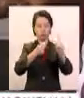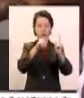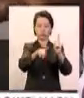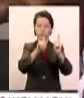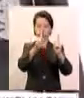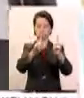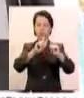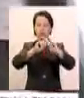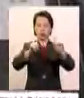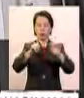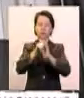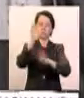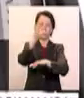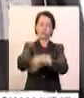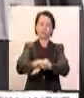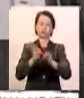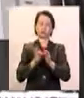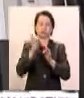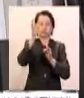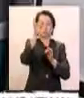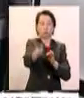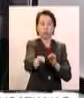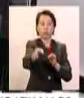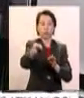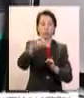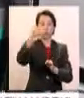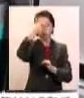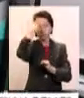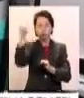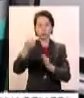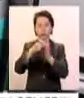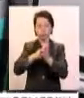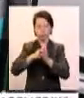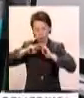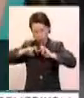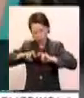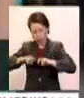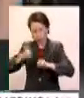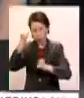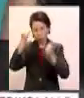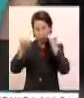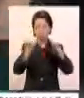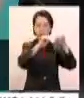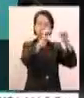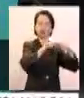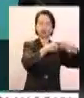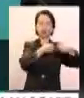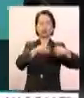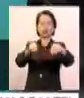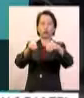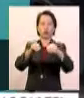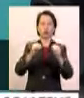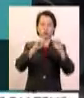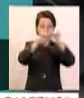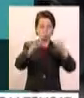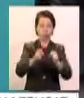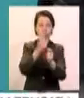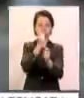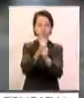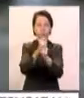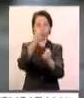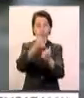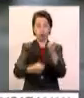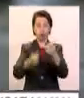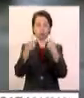itu bagaimanapun terpaksa ditangguhkan antaranya kerana perlu mengkaji pandangan pengusaha stesen minyak berhubung sistem penetapan